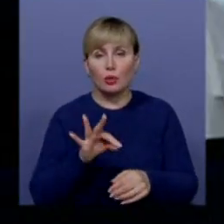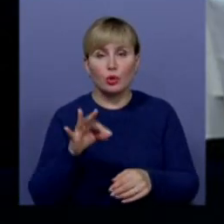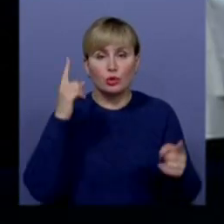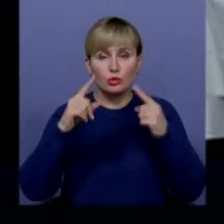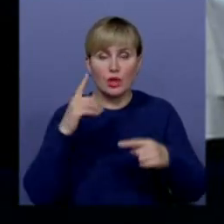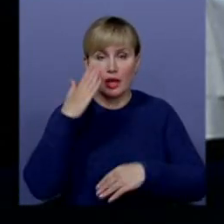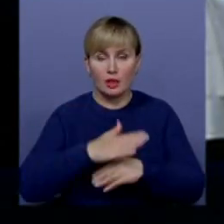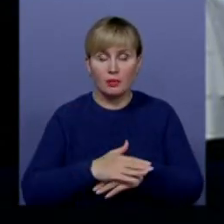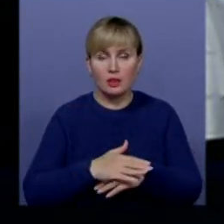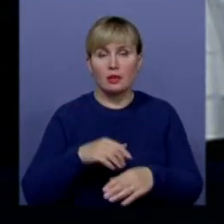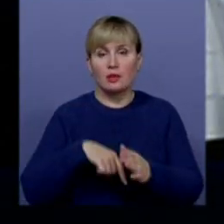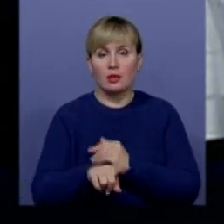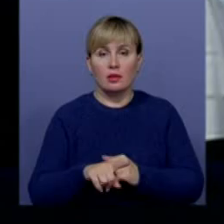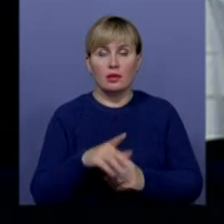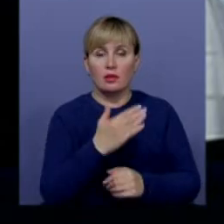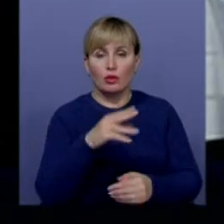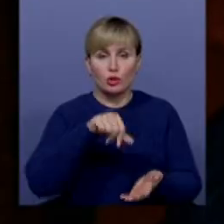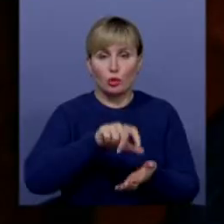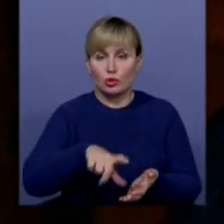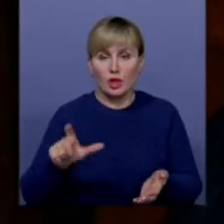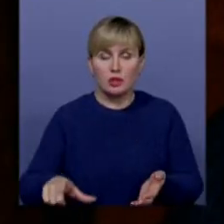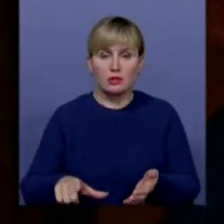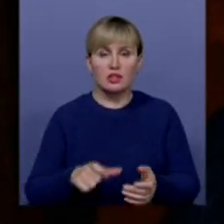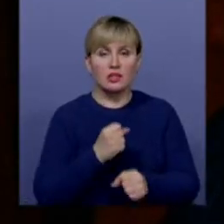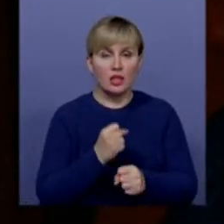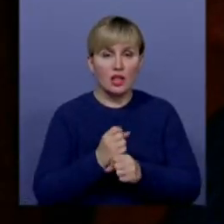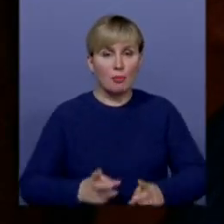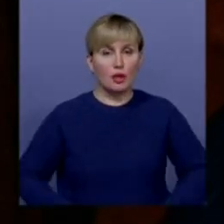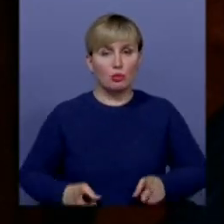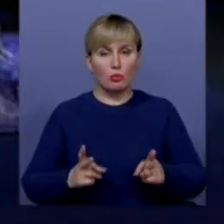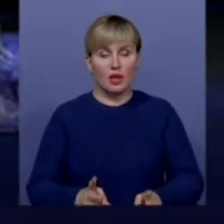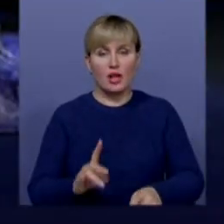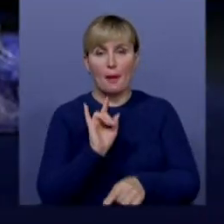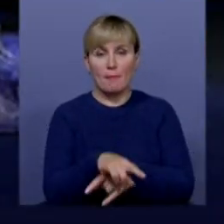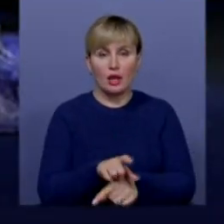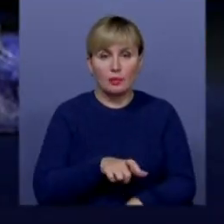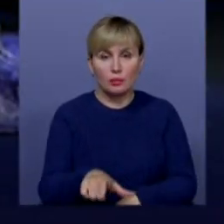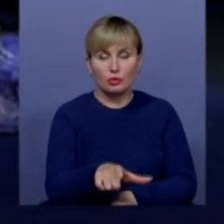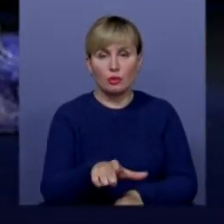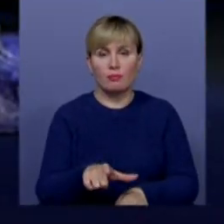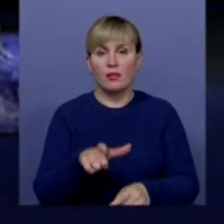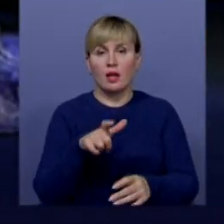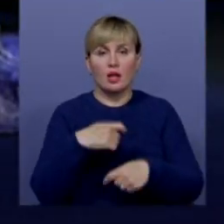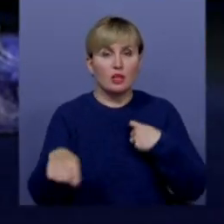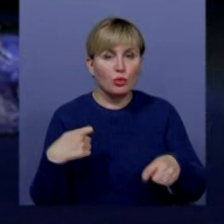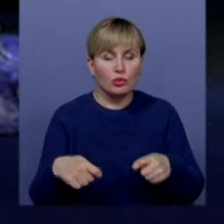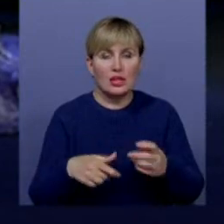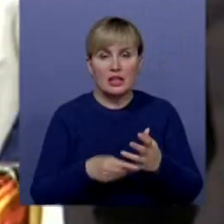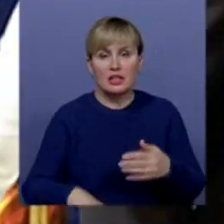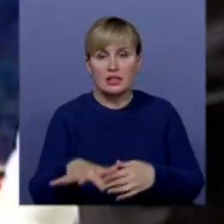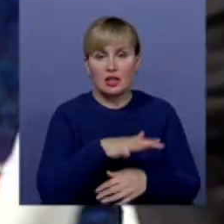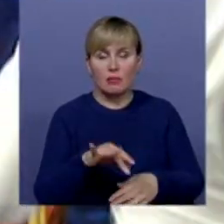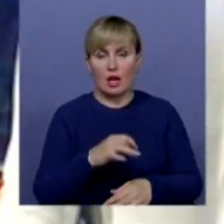спектакля Аким Села, Каирбек и его соучастник Ахмед совершили преступление. Они обманным путем распродали земли сельских жителей